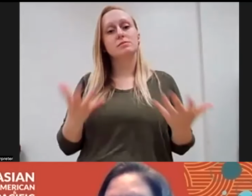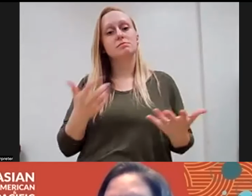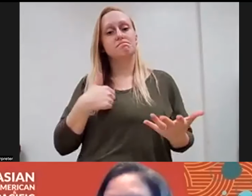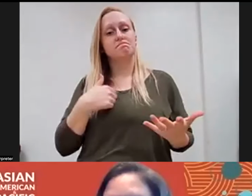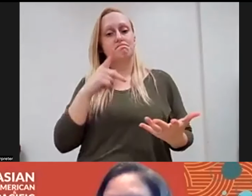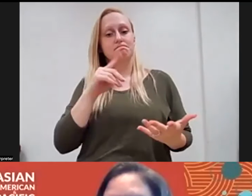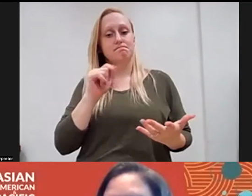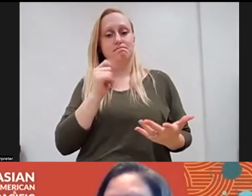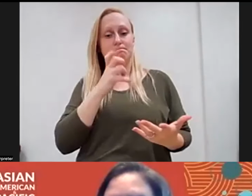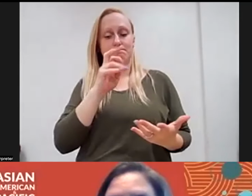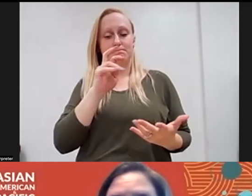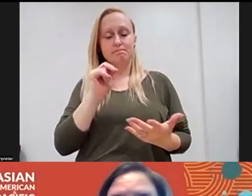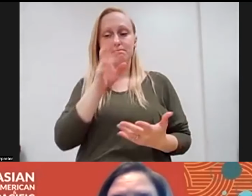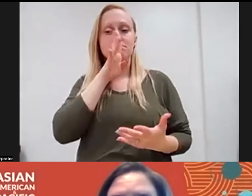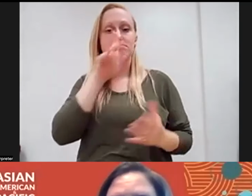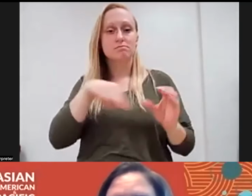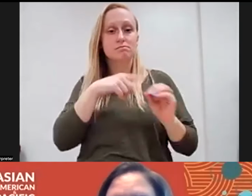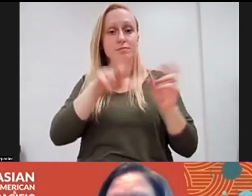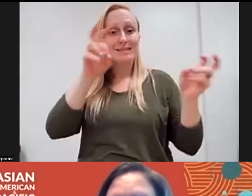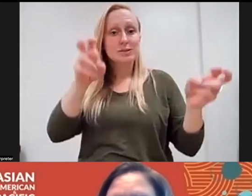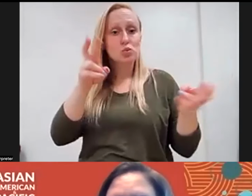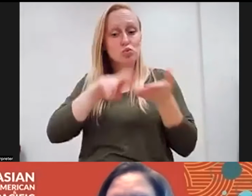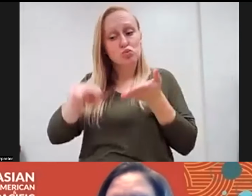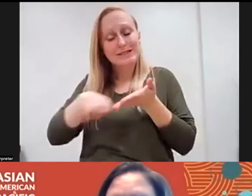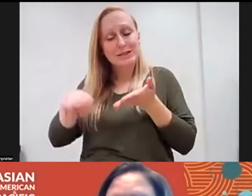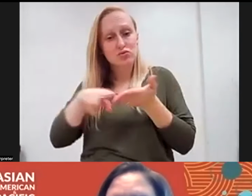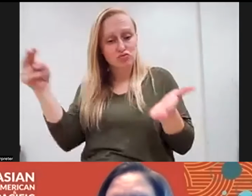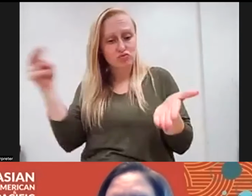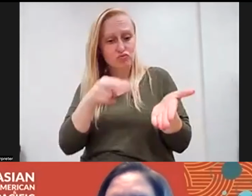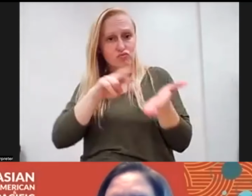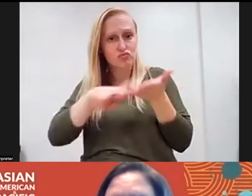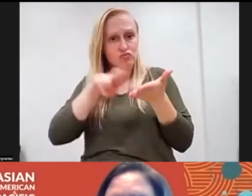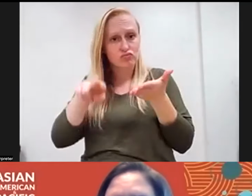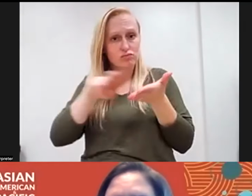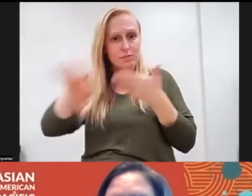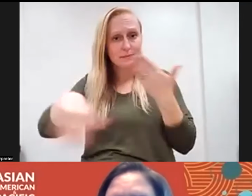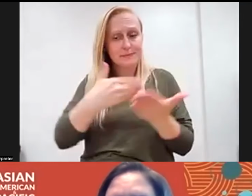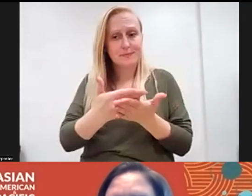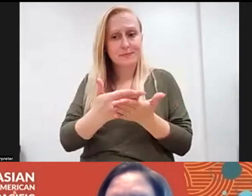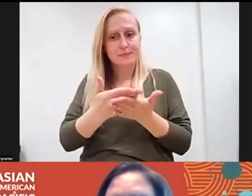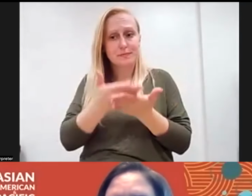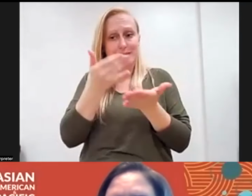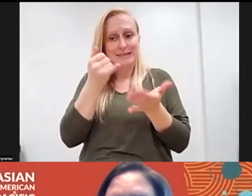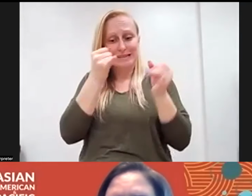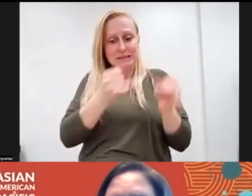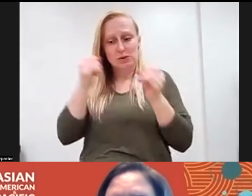هم يعانون من الصدمة، صدمة العرق، الصدمة المبنية على العرق.